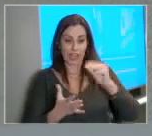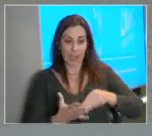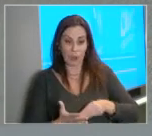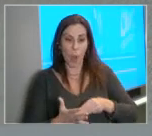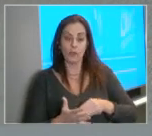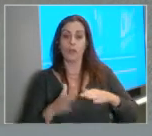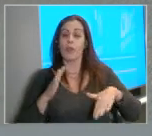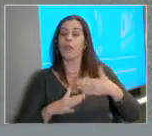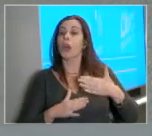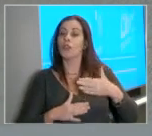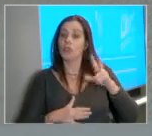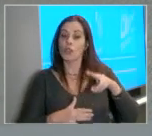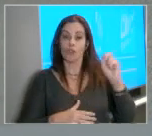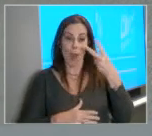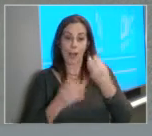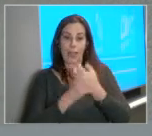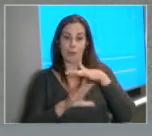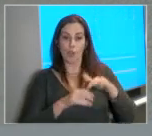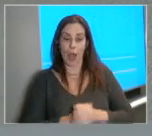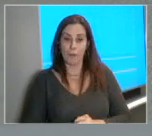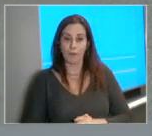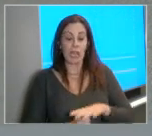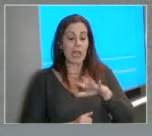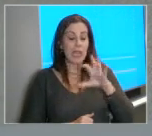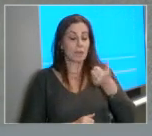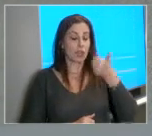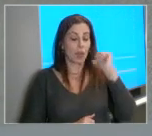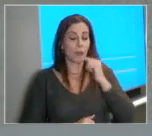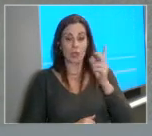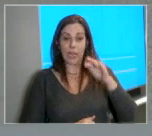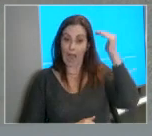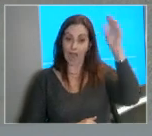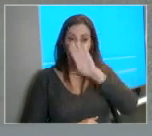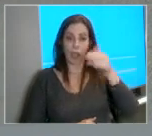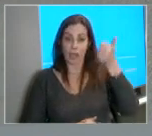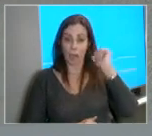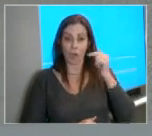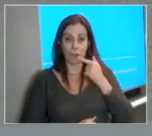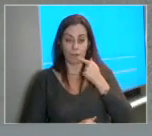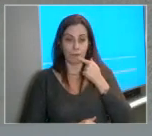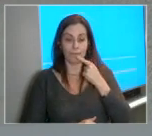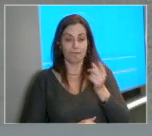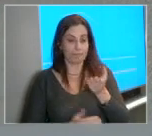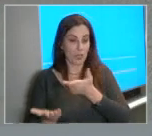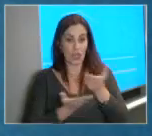חתימות, ואחרי שיושגו, יש שבועיים להרכיב ממשלה. הנה דברים שאמרו אתמול השניים, גנץ ונתניהו, בליים גיים.